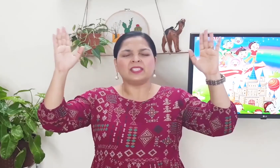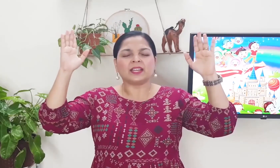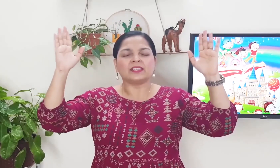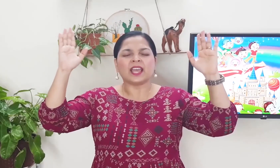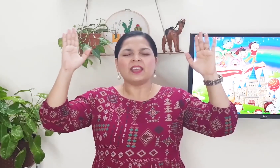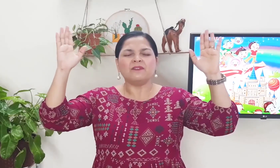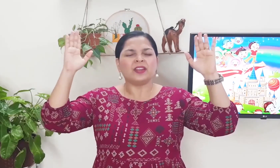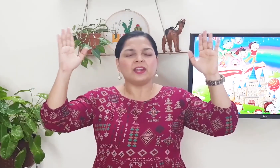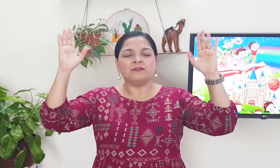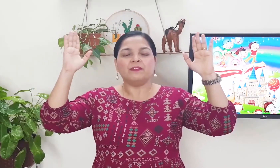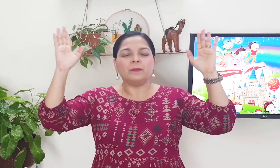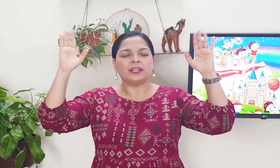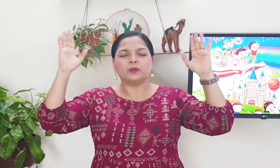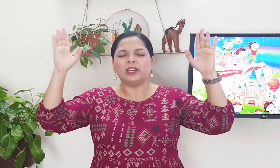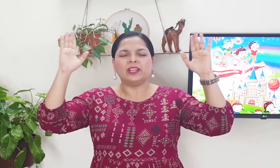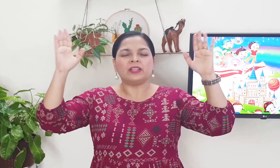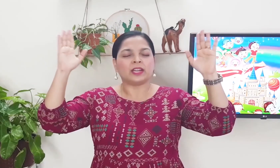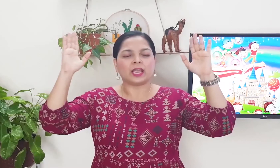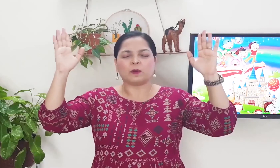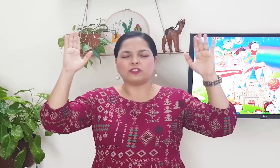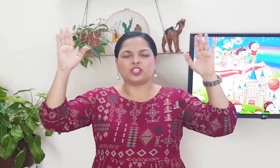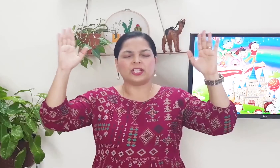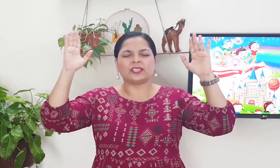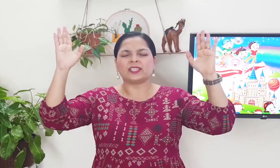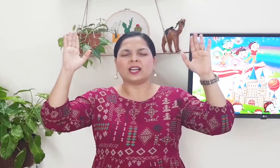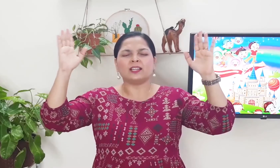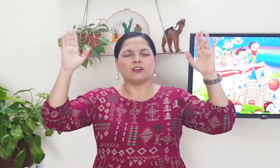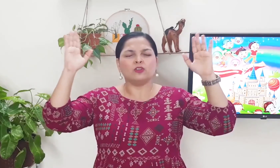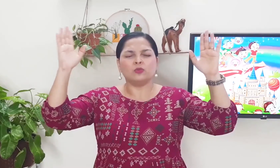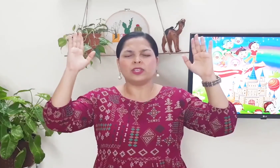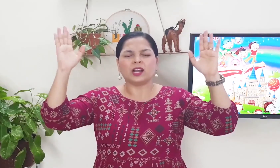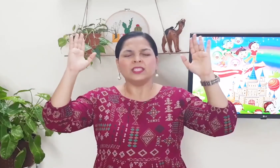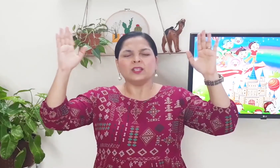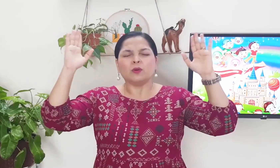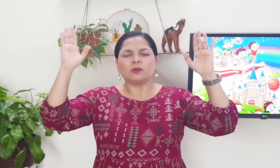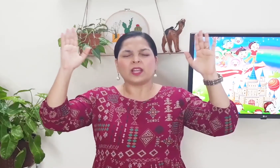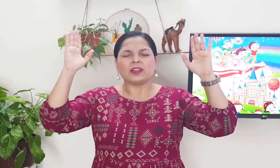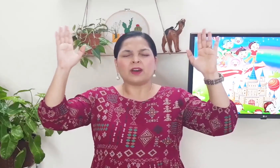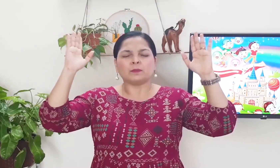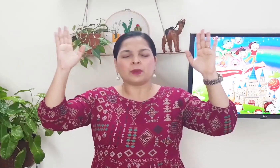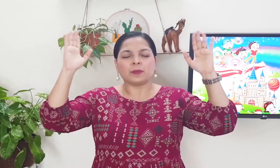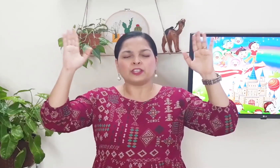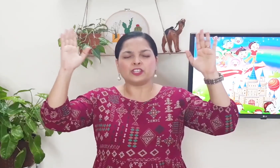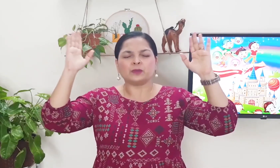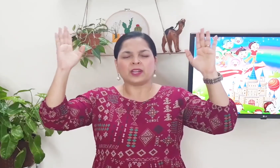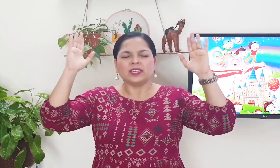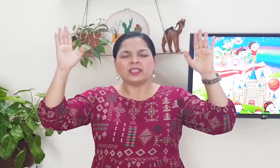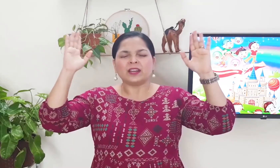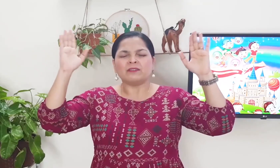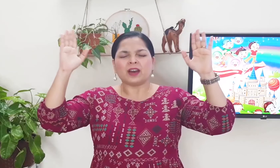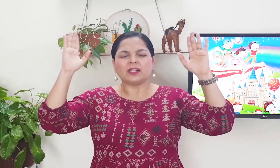एवरी सिकनेस, एवरी इन्फर्मिटी टू लीव इन द नेम ऑफ जीसस। हालेलुया। ओ धन्यवाद